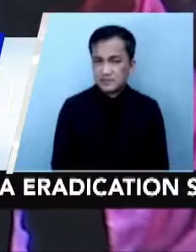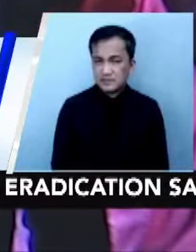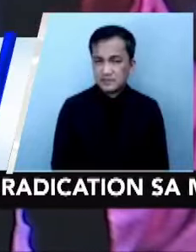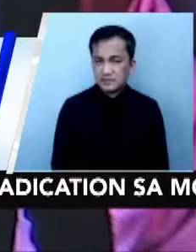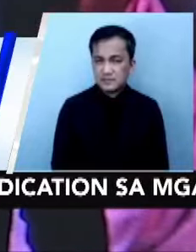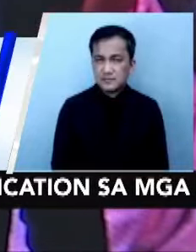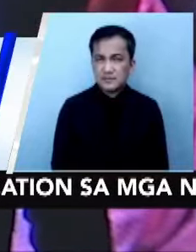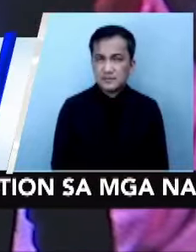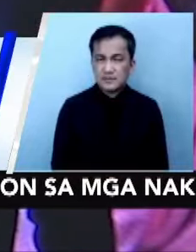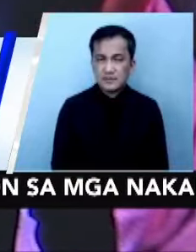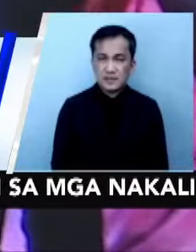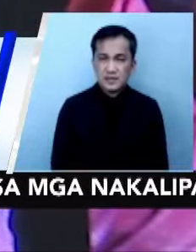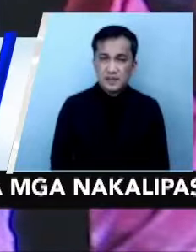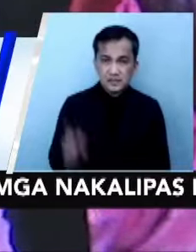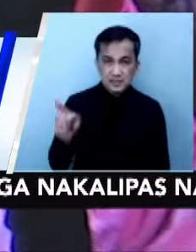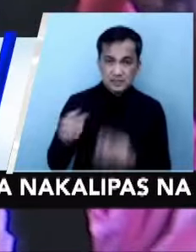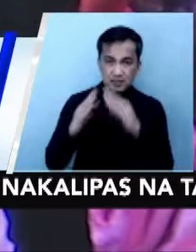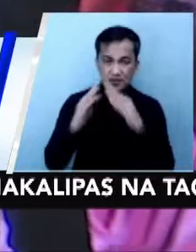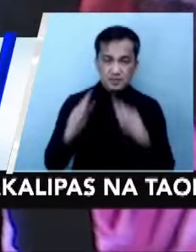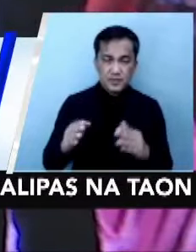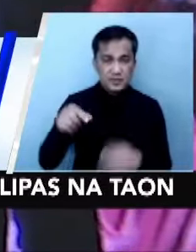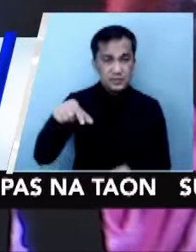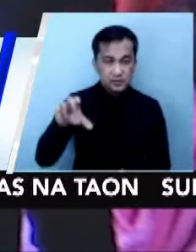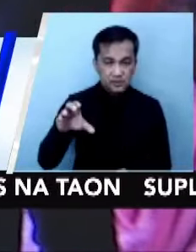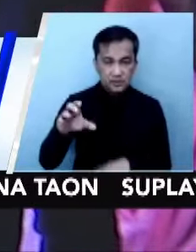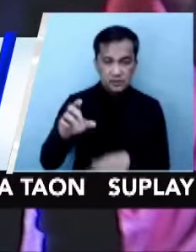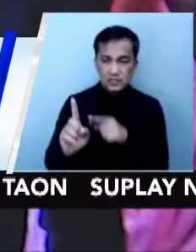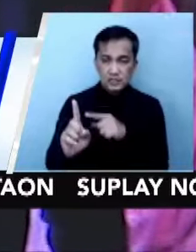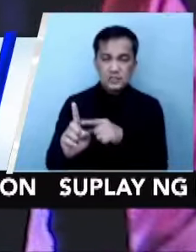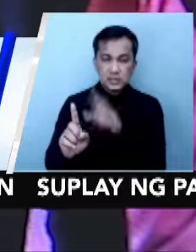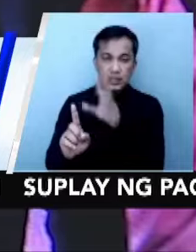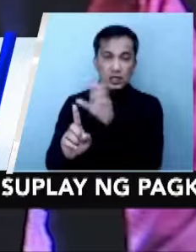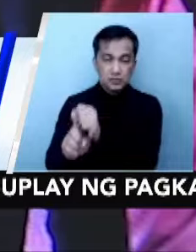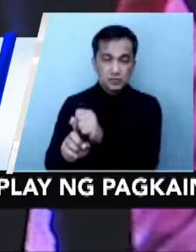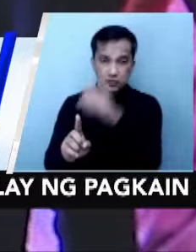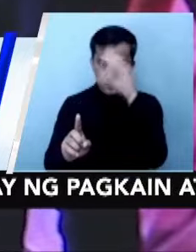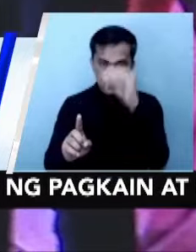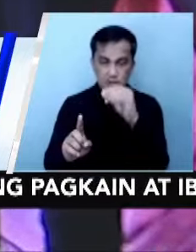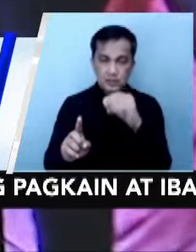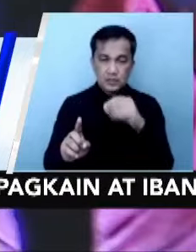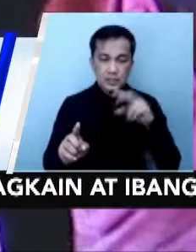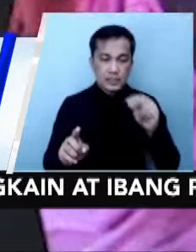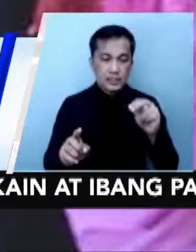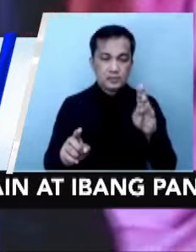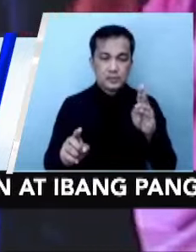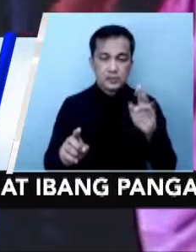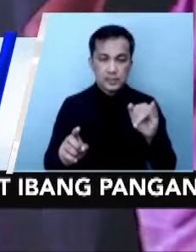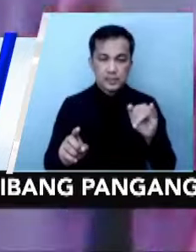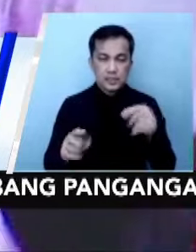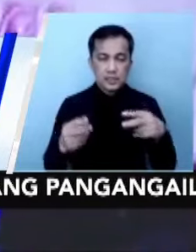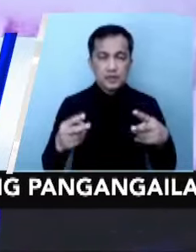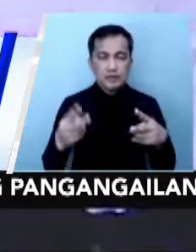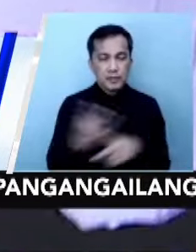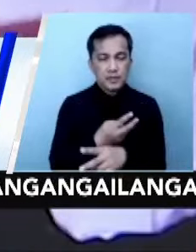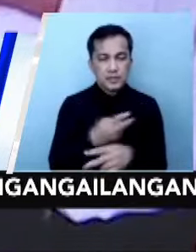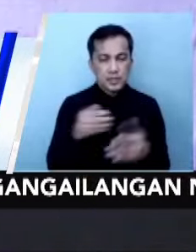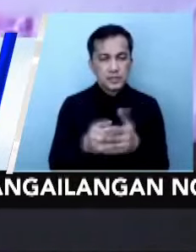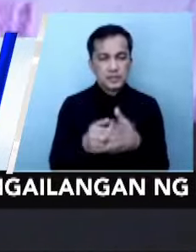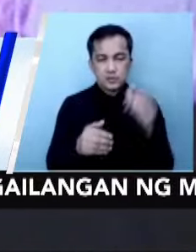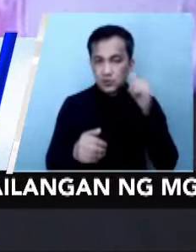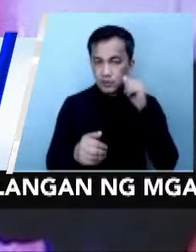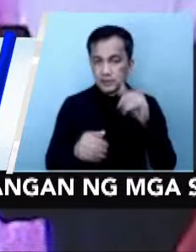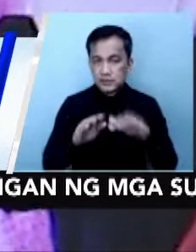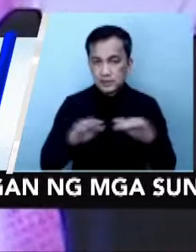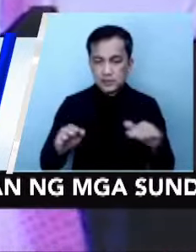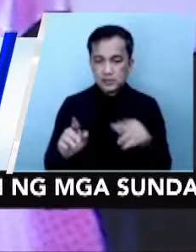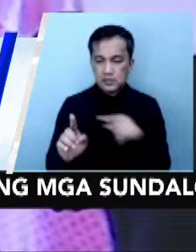Sa bahay na ito sa Quezon City, inaresto ang isang lalaki ng mga ahente ng NBI Violence Against Women and Children Division. Ito'y matapos